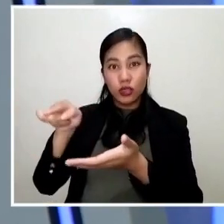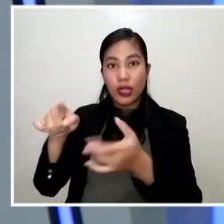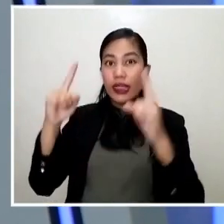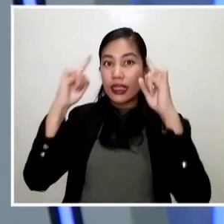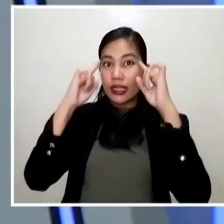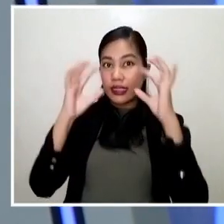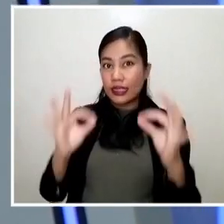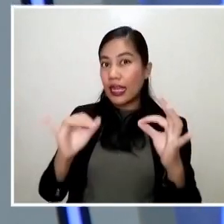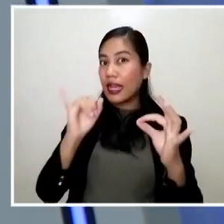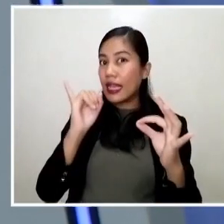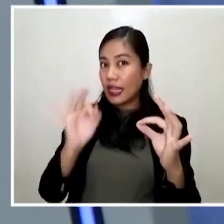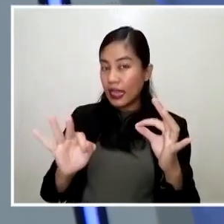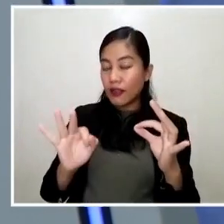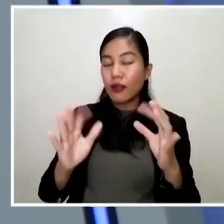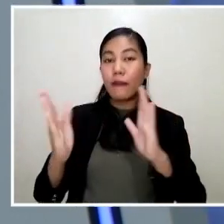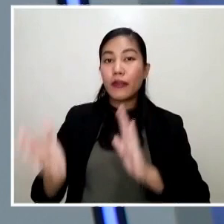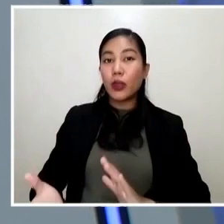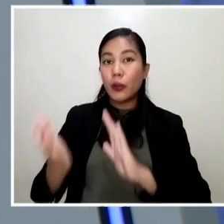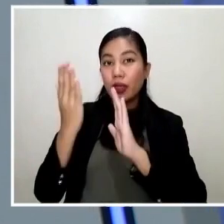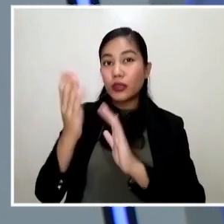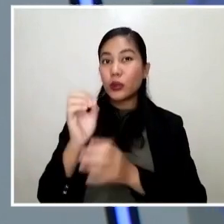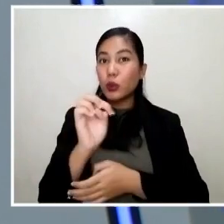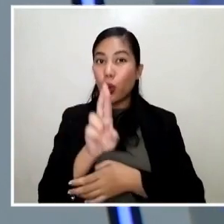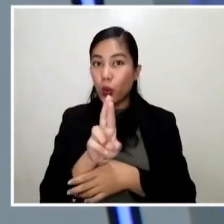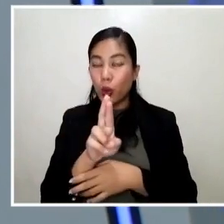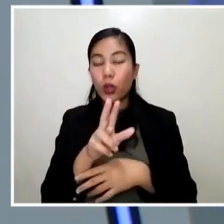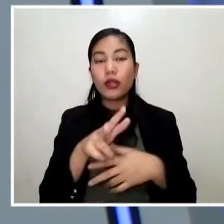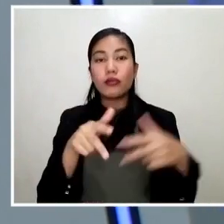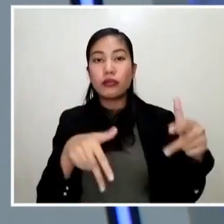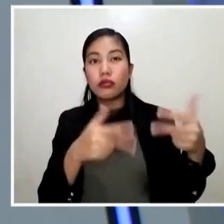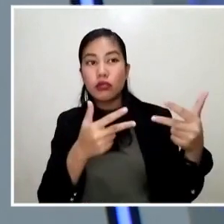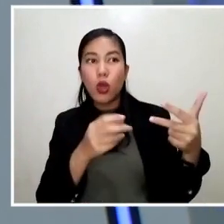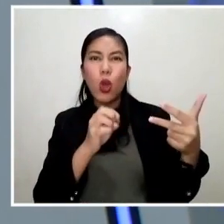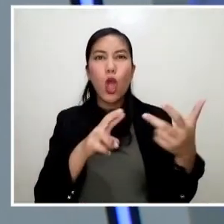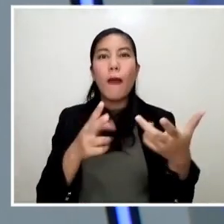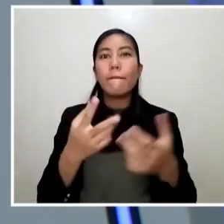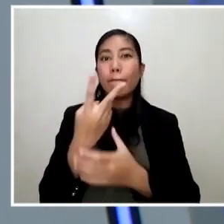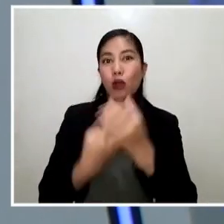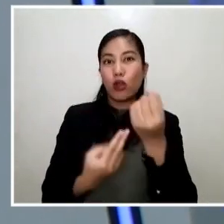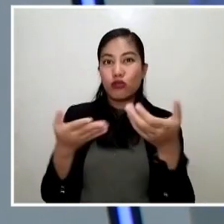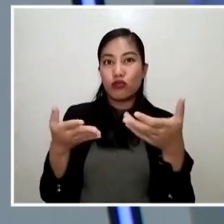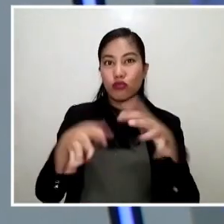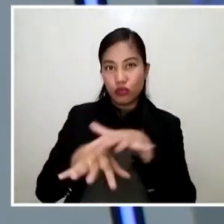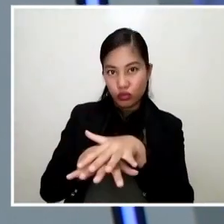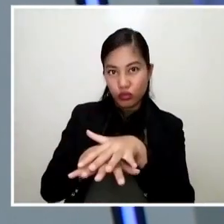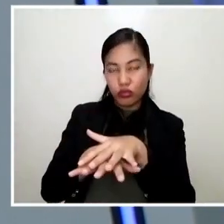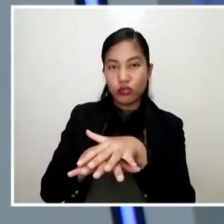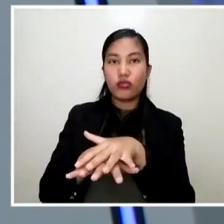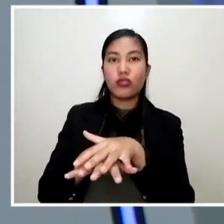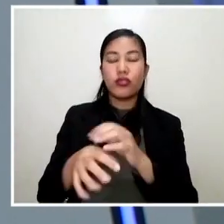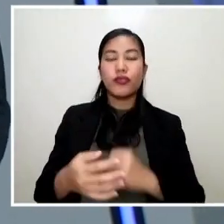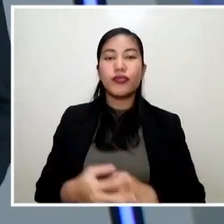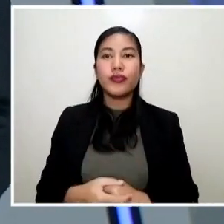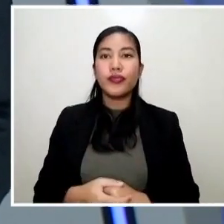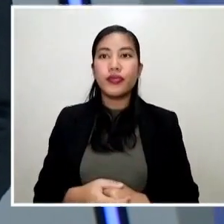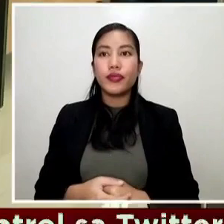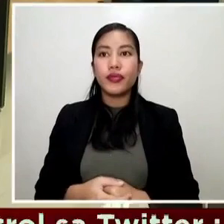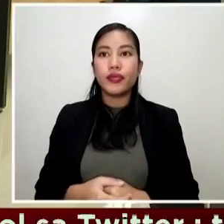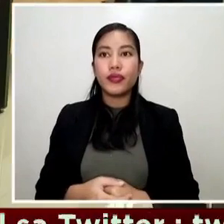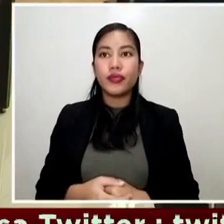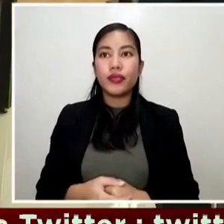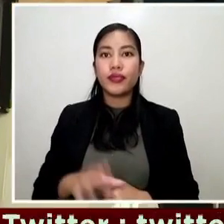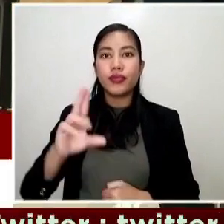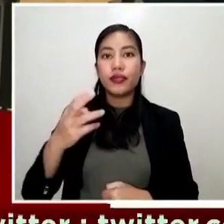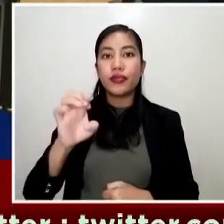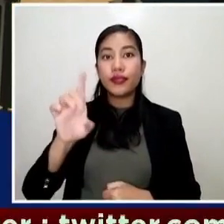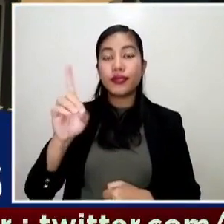ng face-to-face classes o kaya ay flexible at hybrid learning sa darating na pasukan. Paliwanag po ni CHED